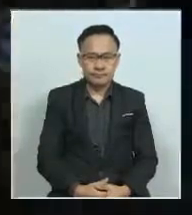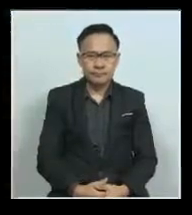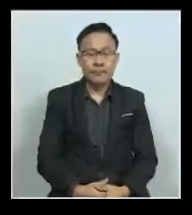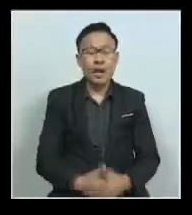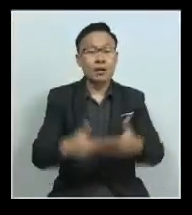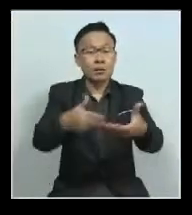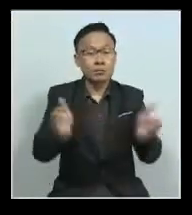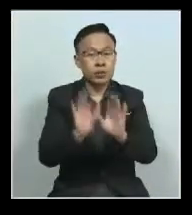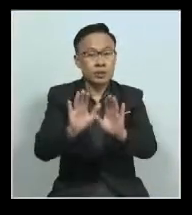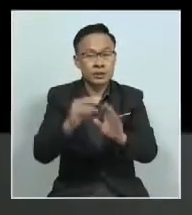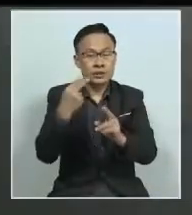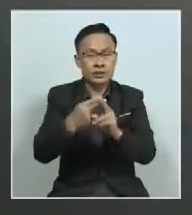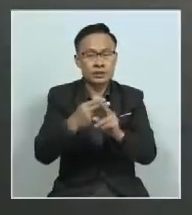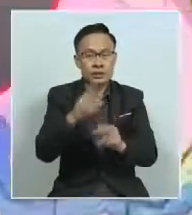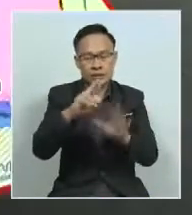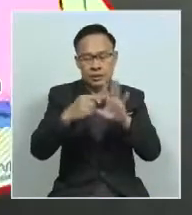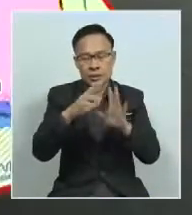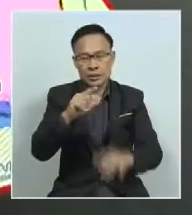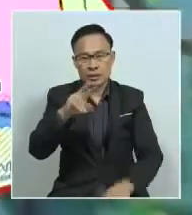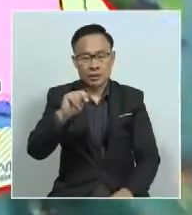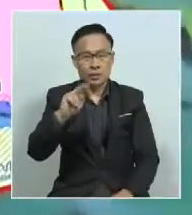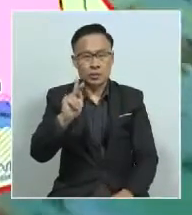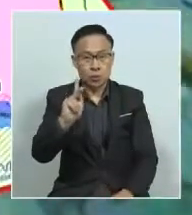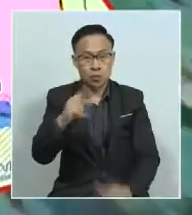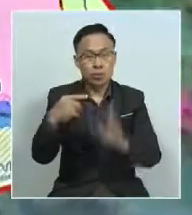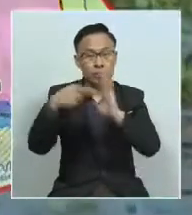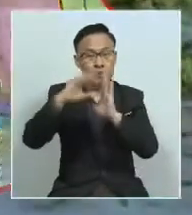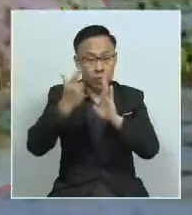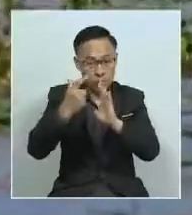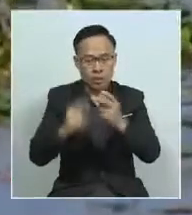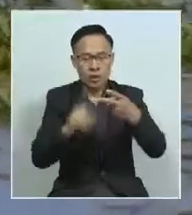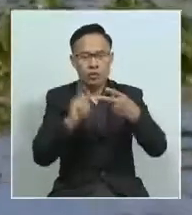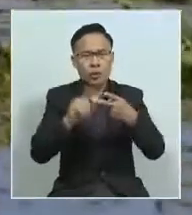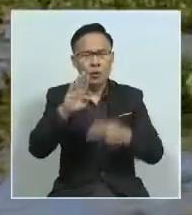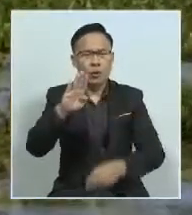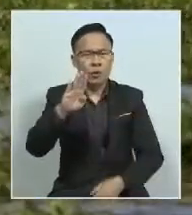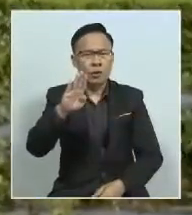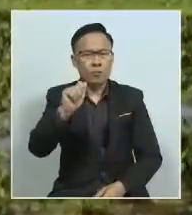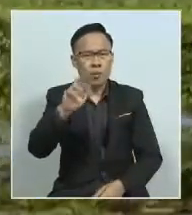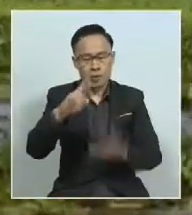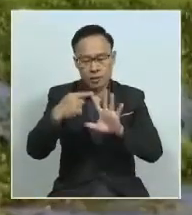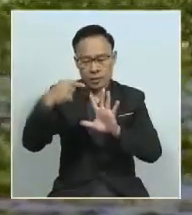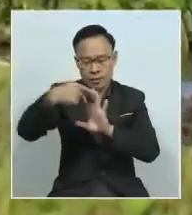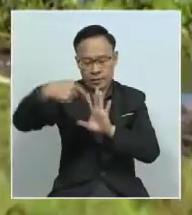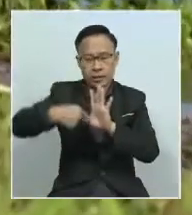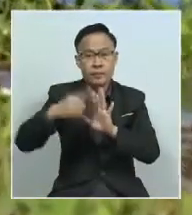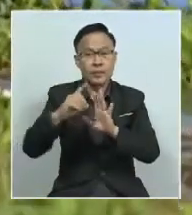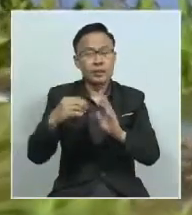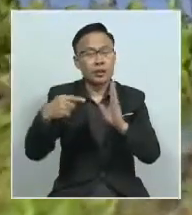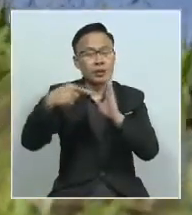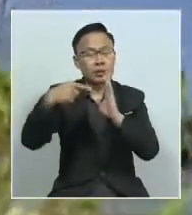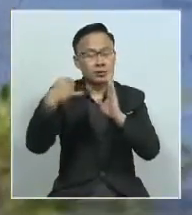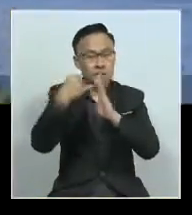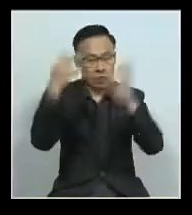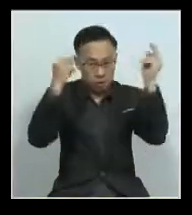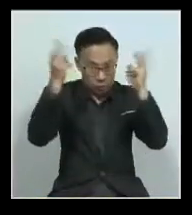บึงราชนกจังหวัดพิษณุโลกและบึงบรเพชรจังหวัดนครสวรรค์ถือเป็นพื้นที่ชุ่มน้ำและแหล่งน้ำธรรมชาติขนาดใหญ่ที่สำคัญของประเท